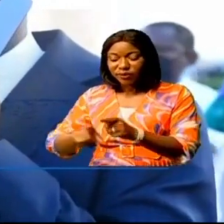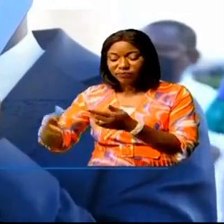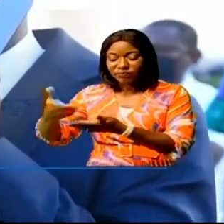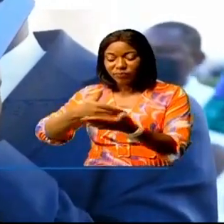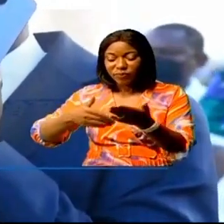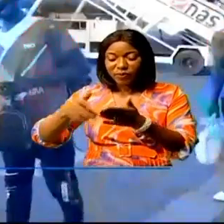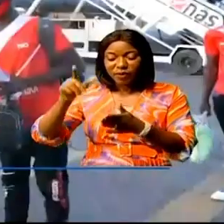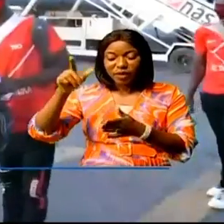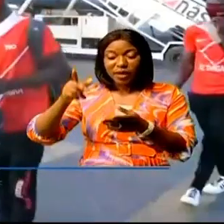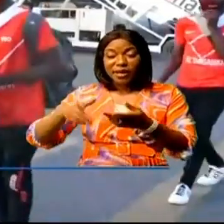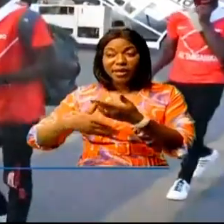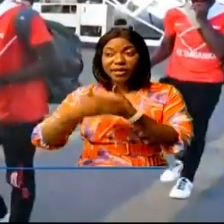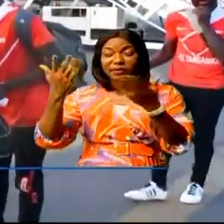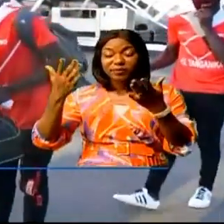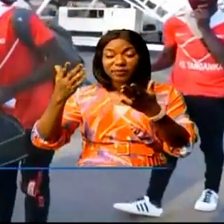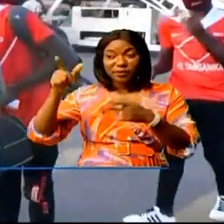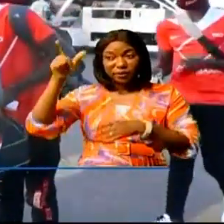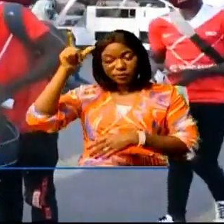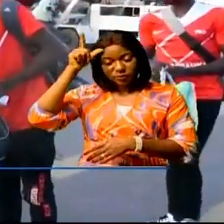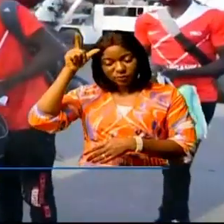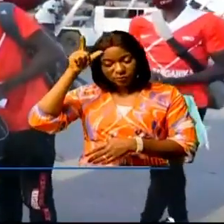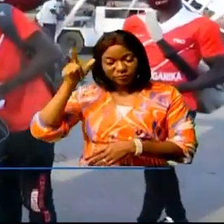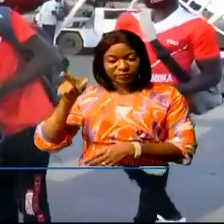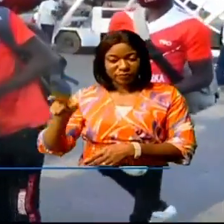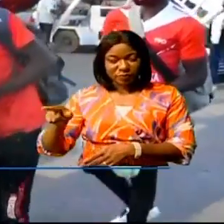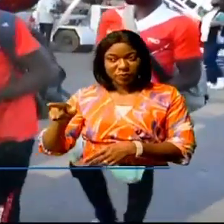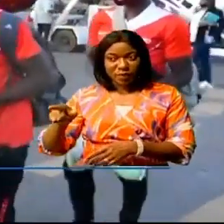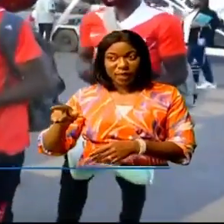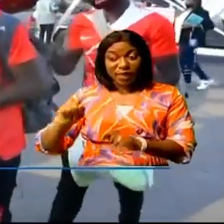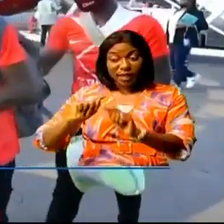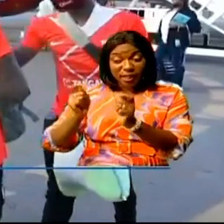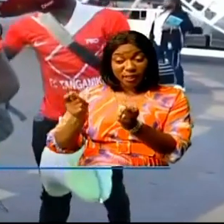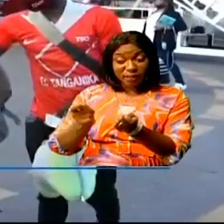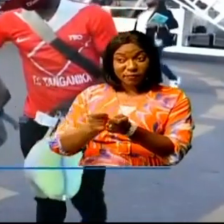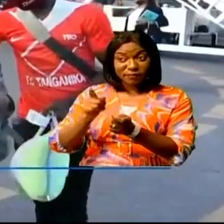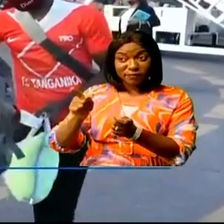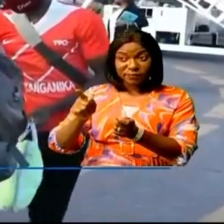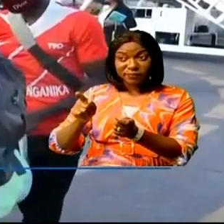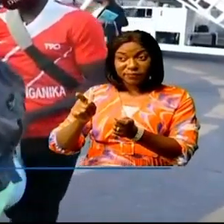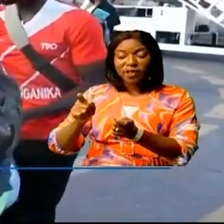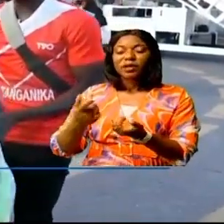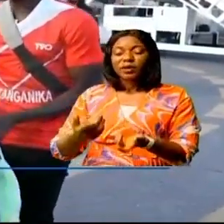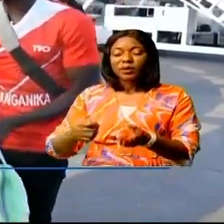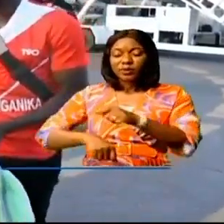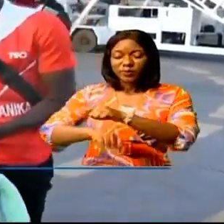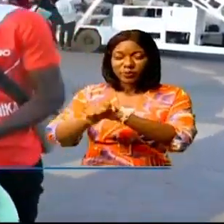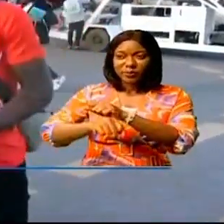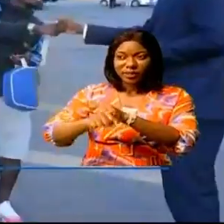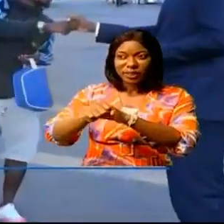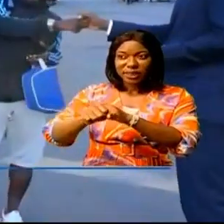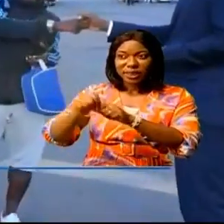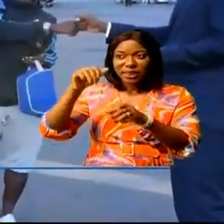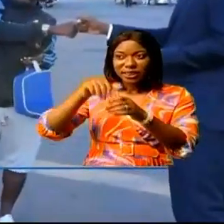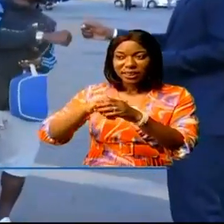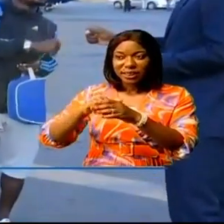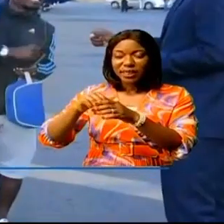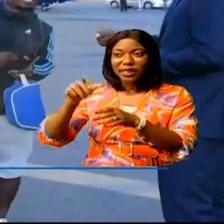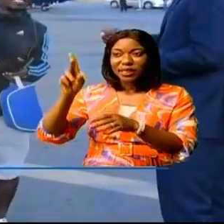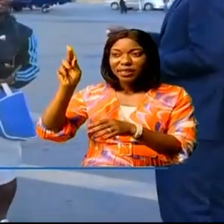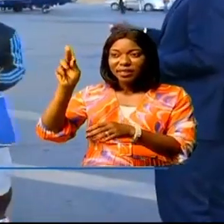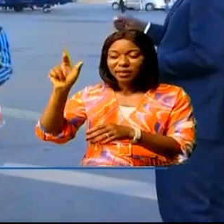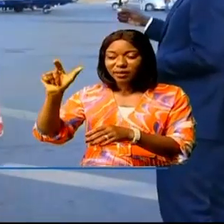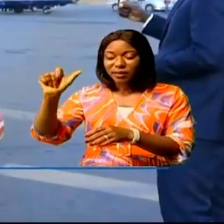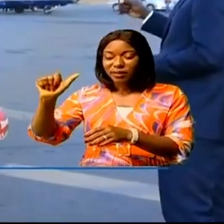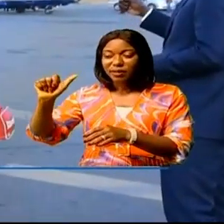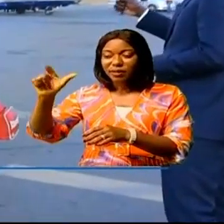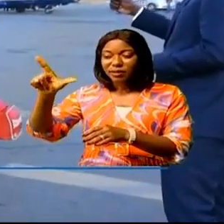ville de Lubumbashi, chef-lieu de la province du Haut-Katanga. Ce club de Kalemie, champion en titre de l'entente urbaine de football de Kalemie, est important pour